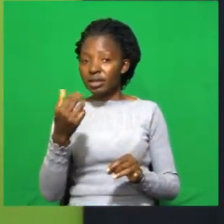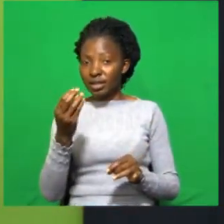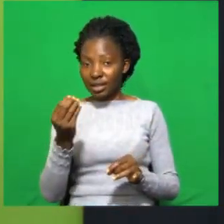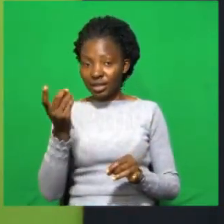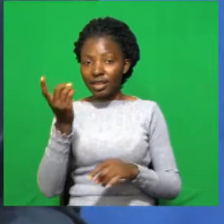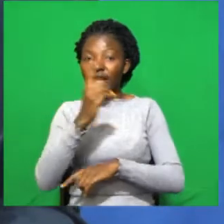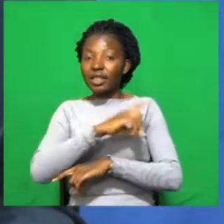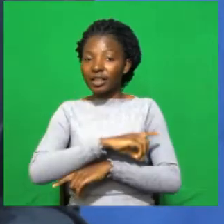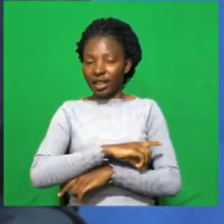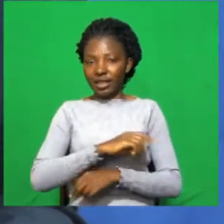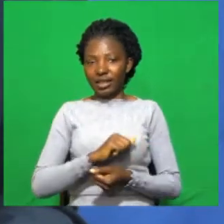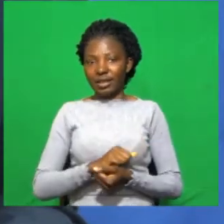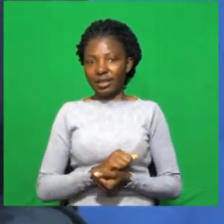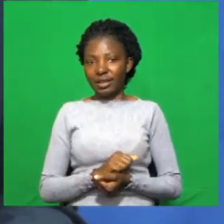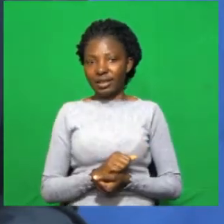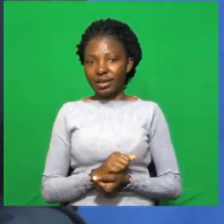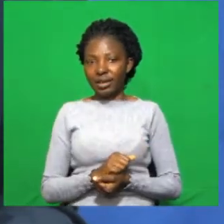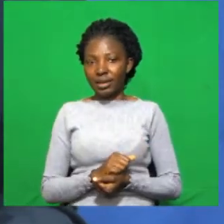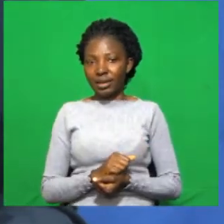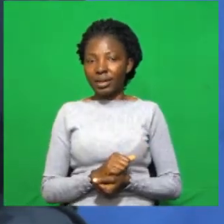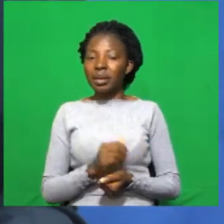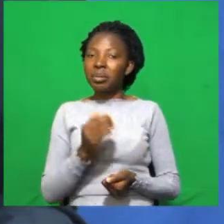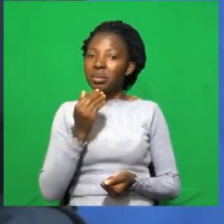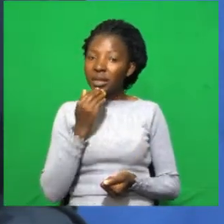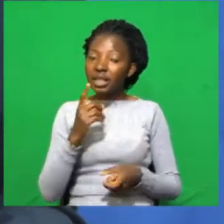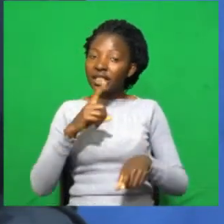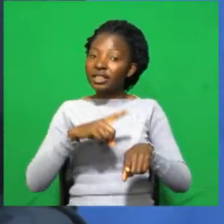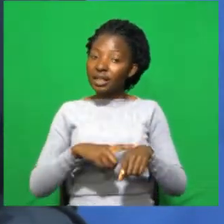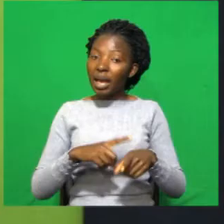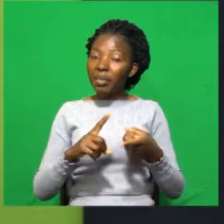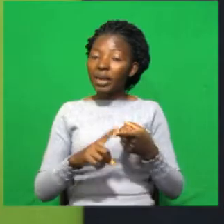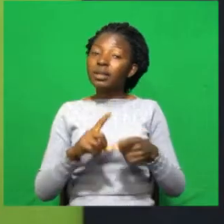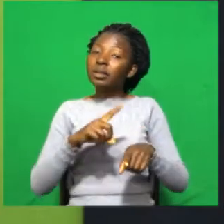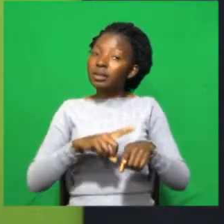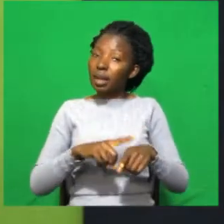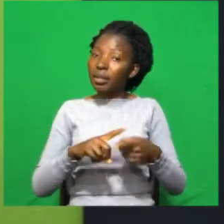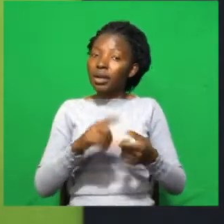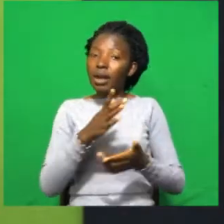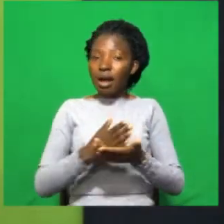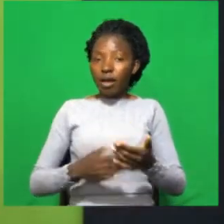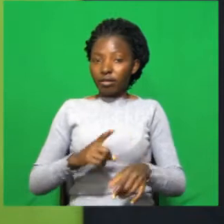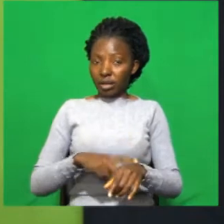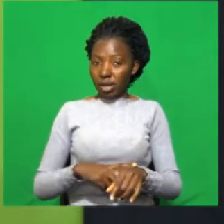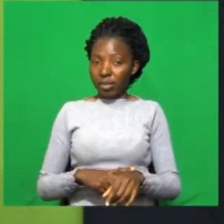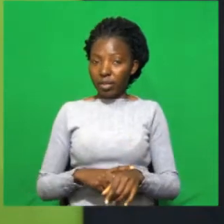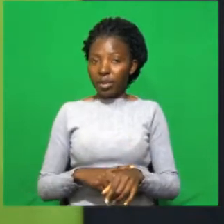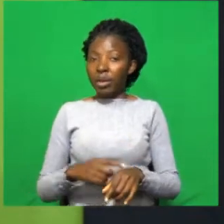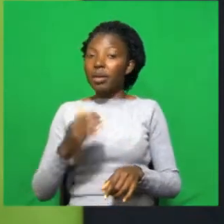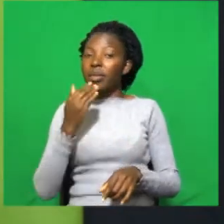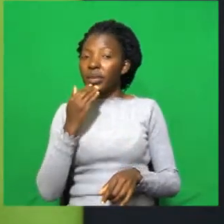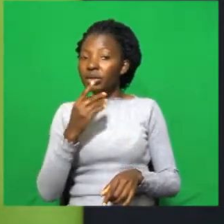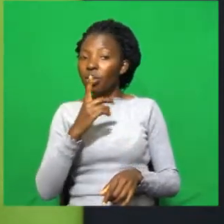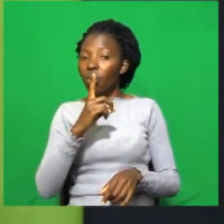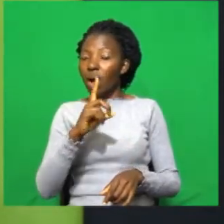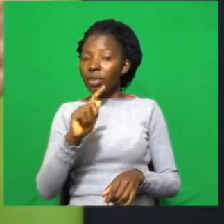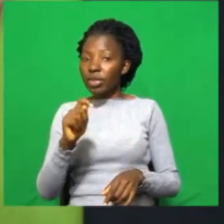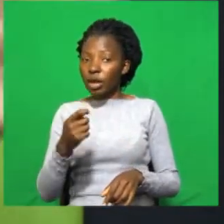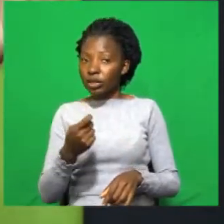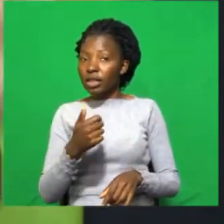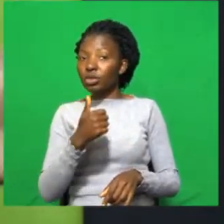1260 days. Kureva kuti time times and half a time Right. zvakangofanana